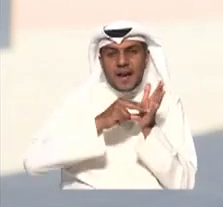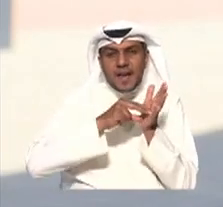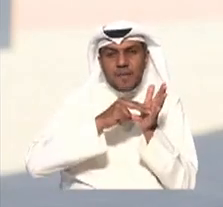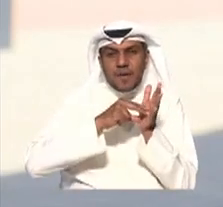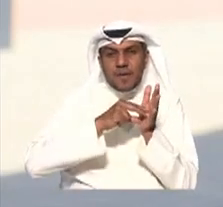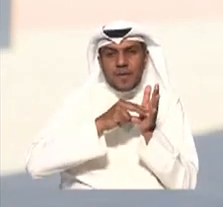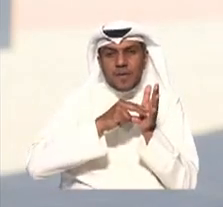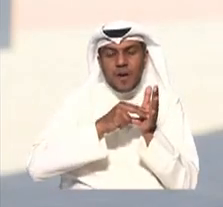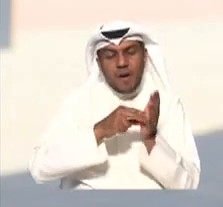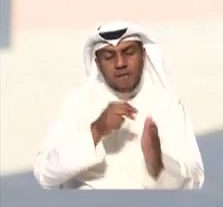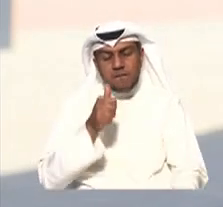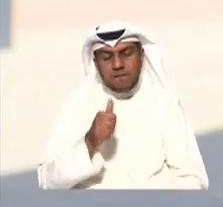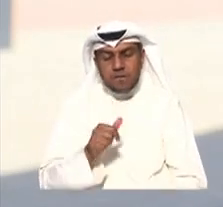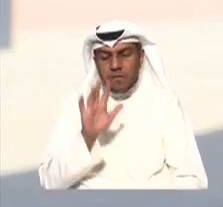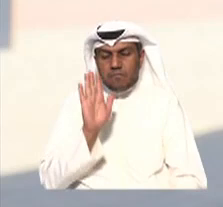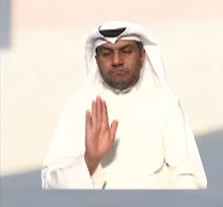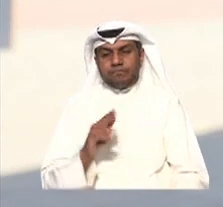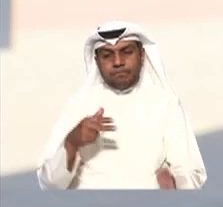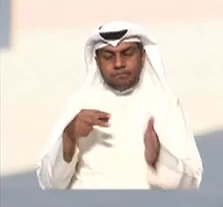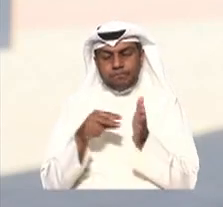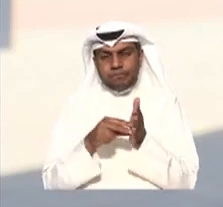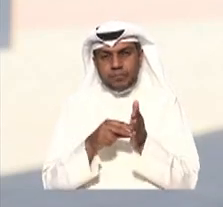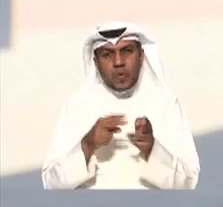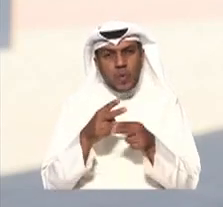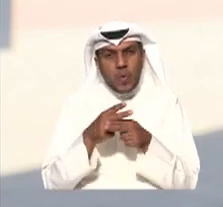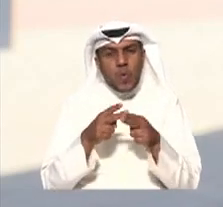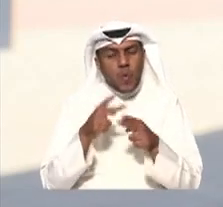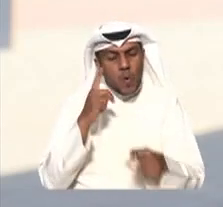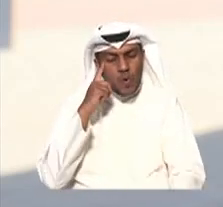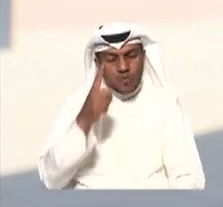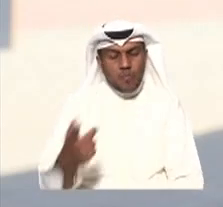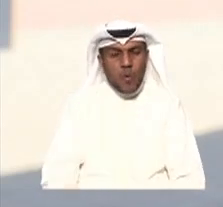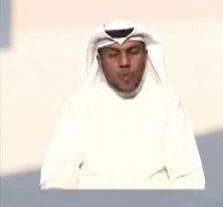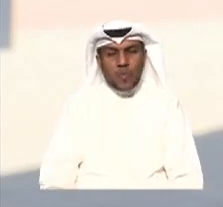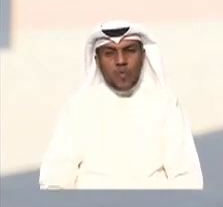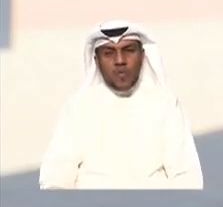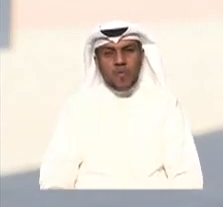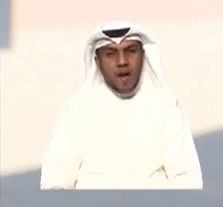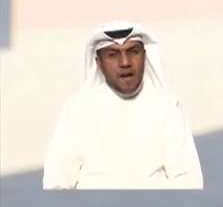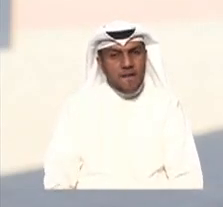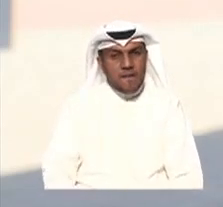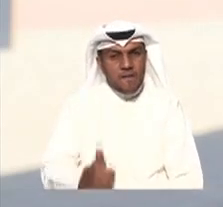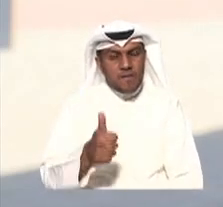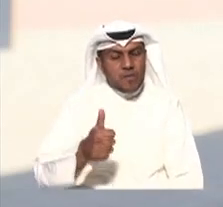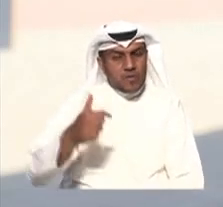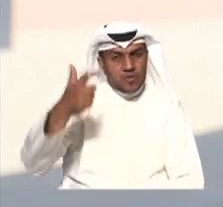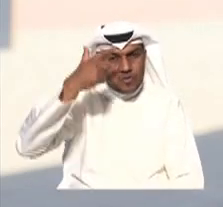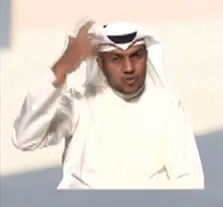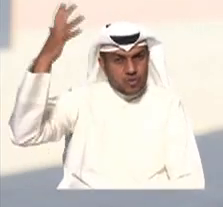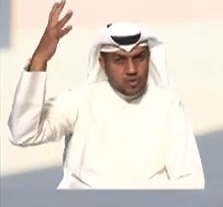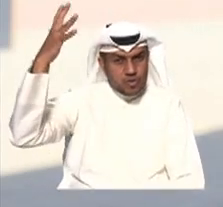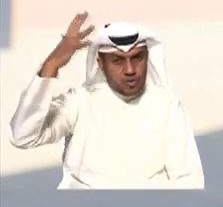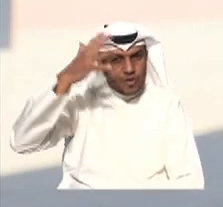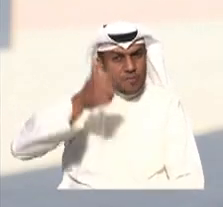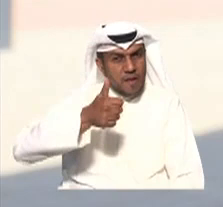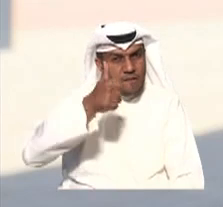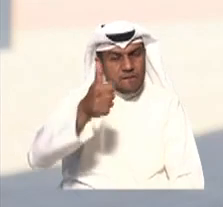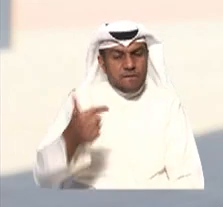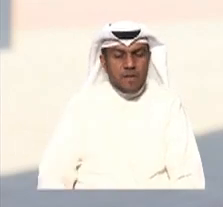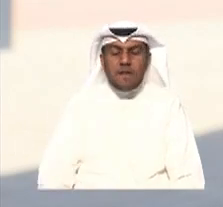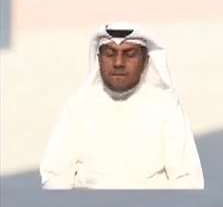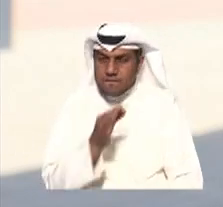السيارة الكهربائية، وبالذات أن الكويت تعتبر منطقة من المناطق شديدة الحرارة، فحلو أن احنا